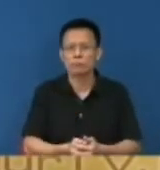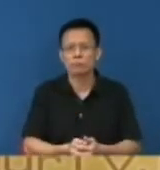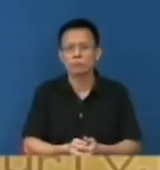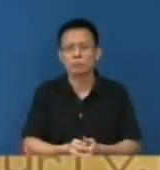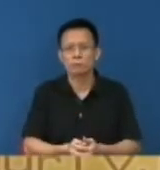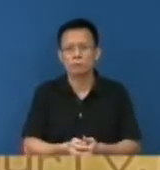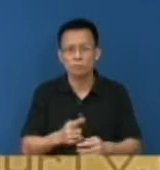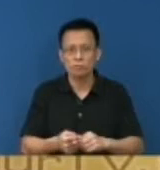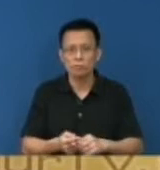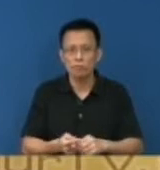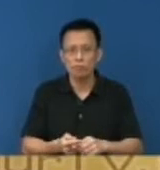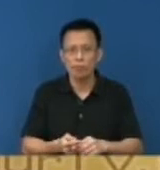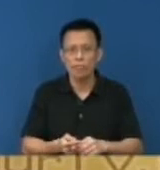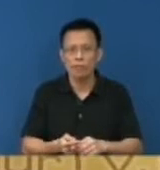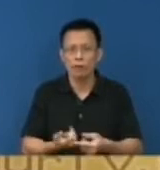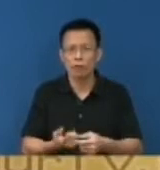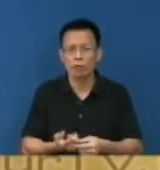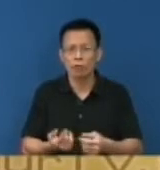保皇黨話要提出